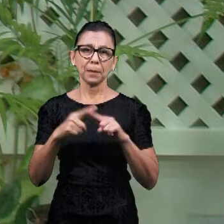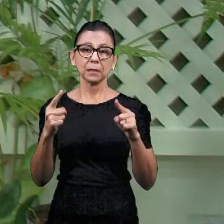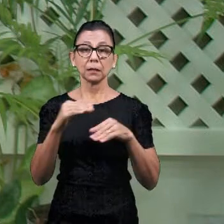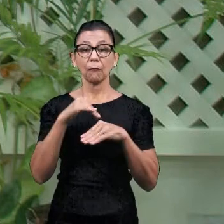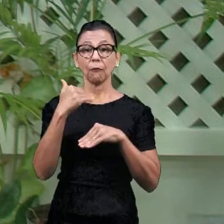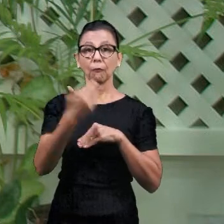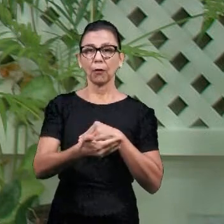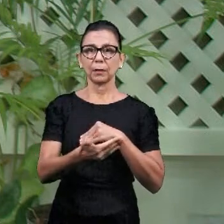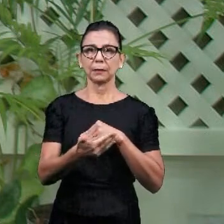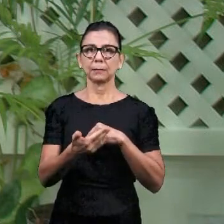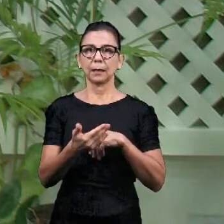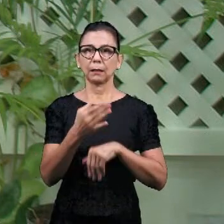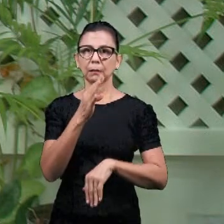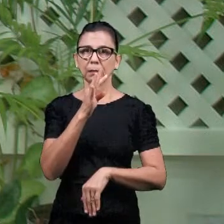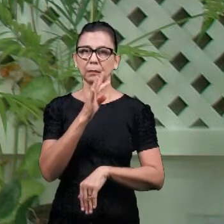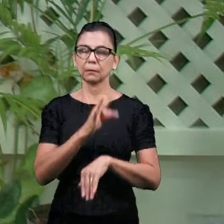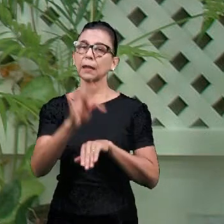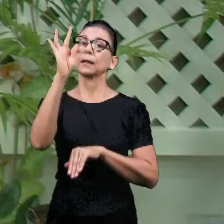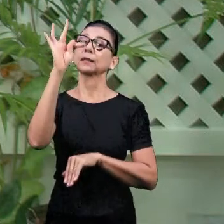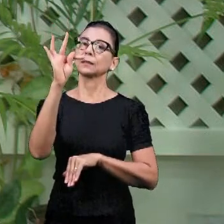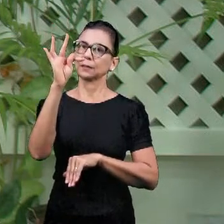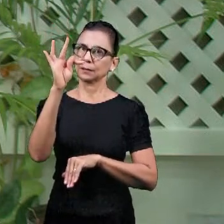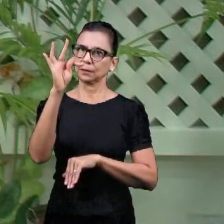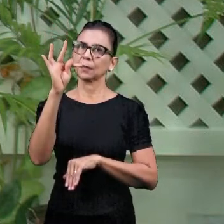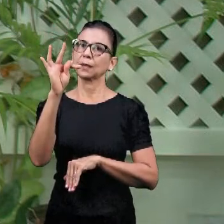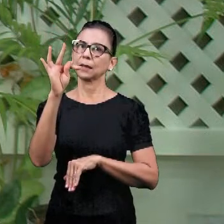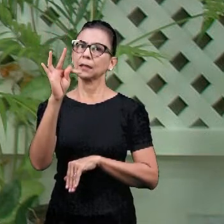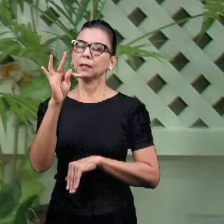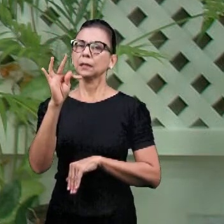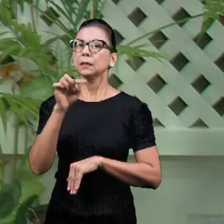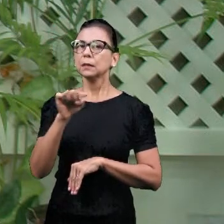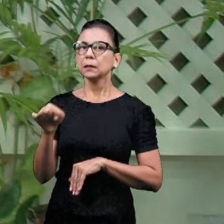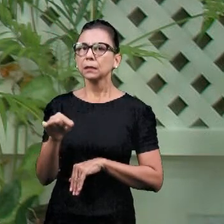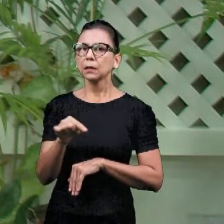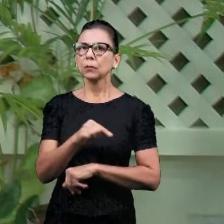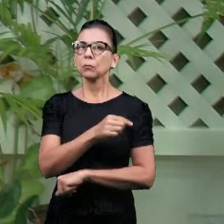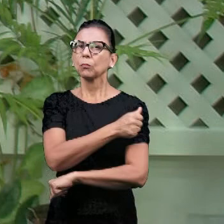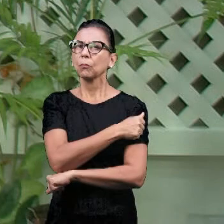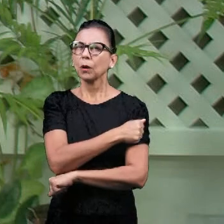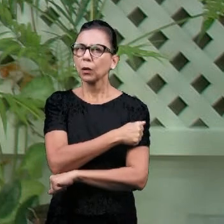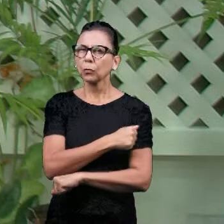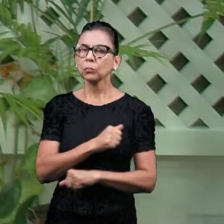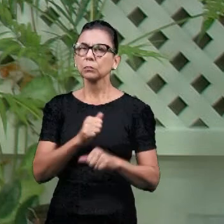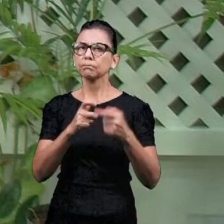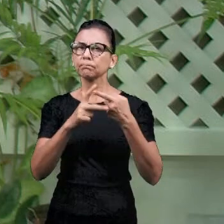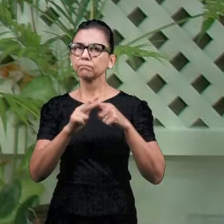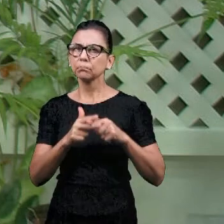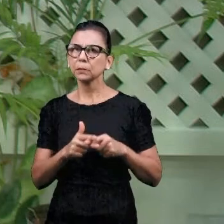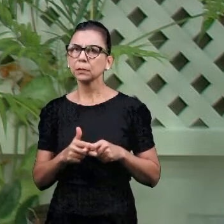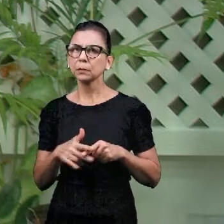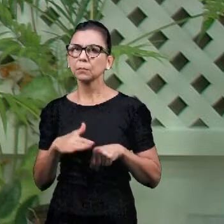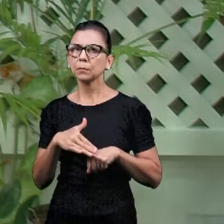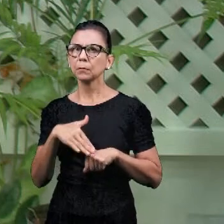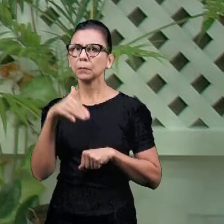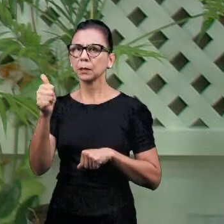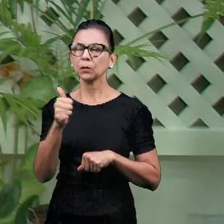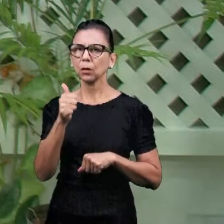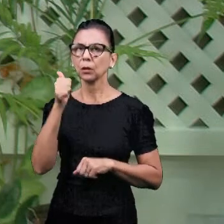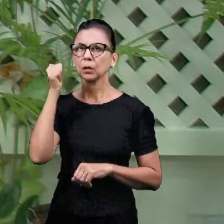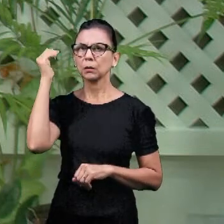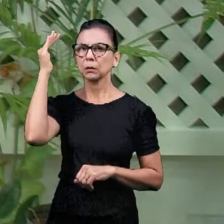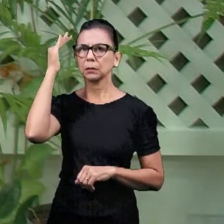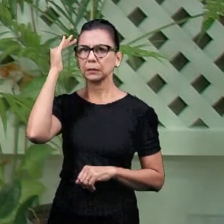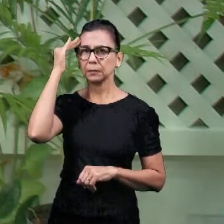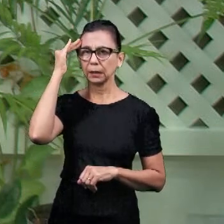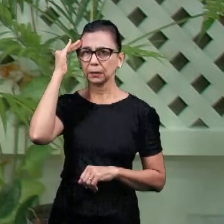technique. Donc, on va perfectionner cela. Donc, la personne qui fait partie des sujets, donc